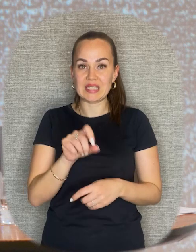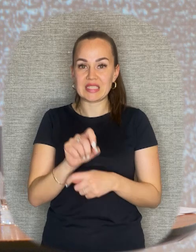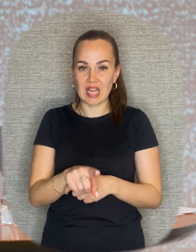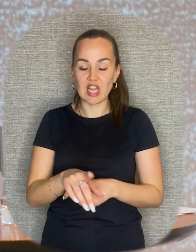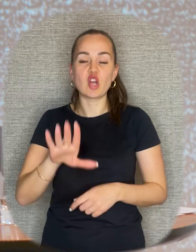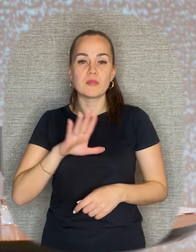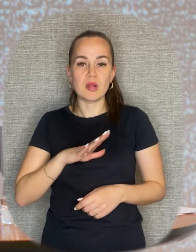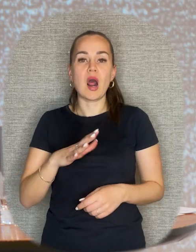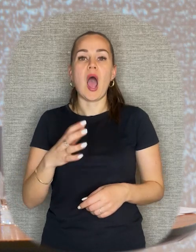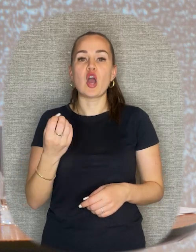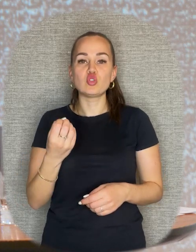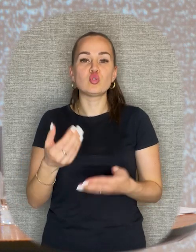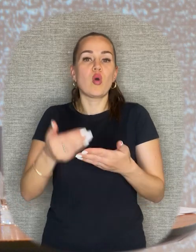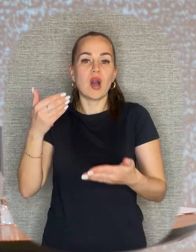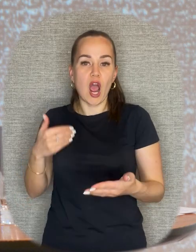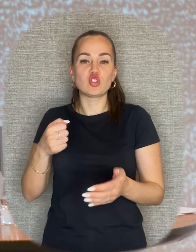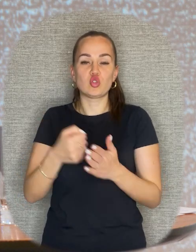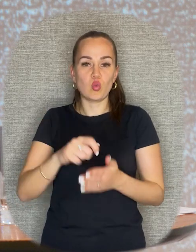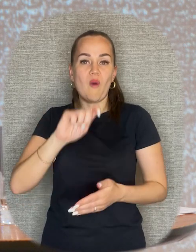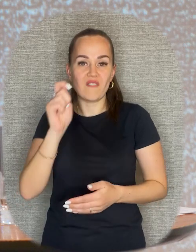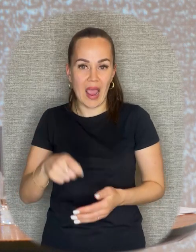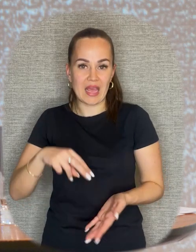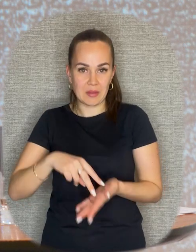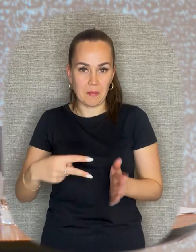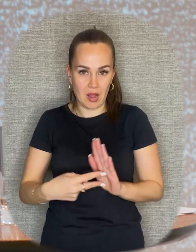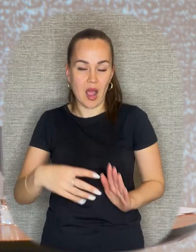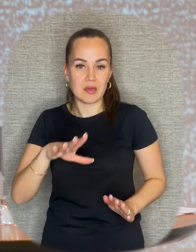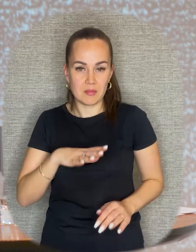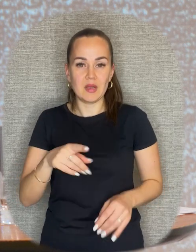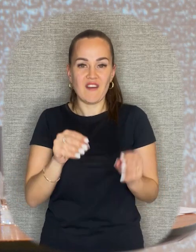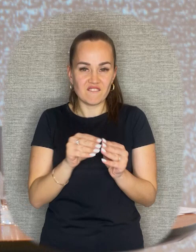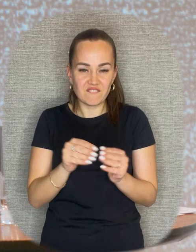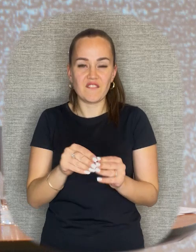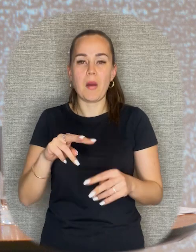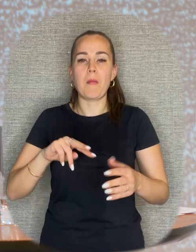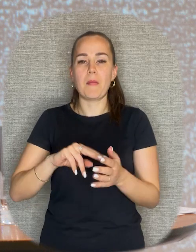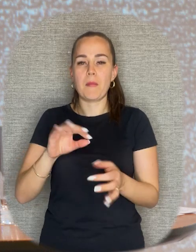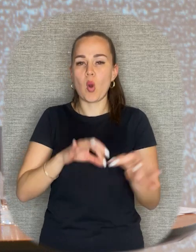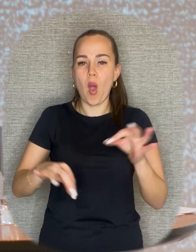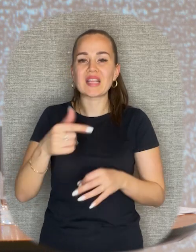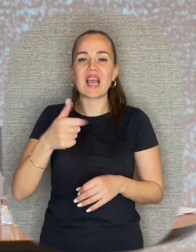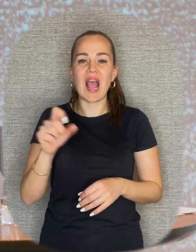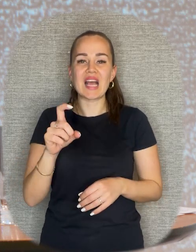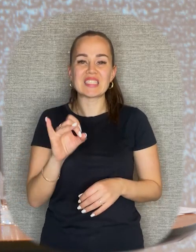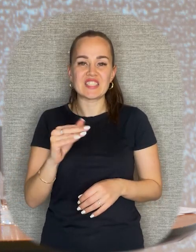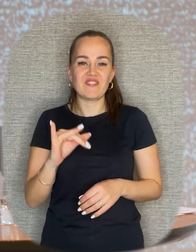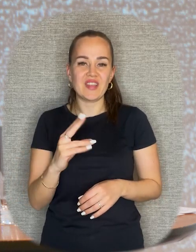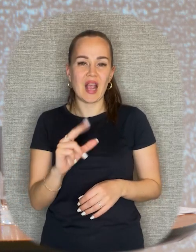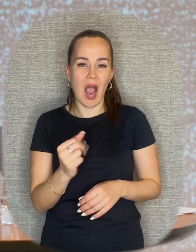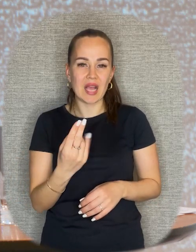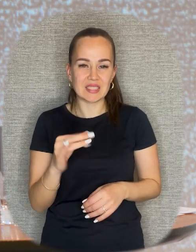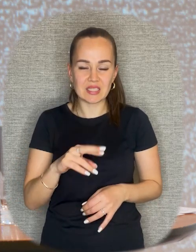комфортабельного жилья Ну надо признать что значительная часть этих задач была на самом деле поставлена ещ и до военным